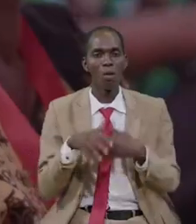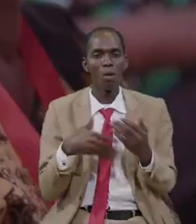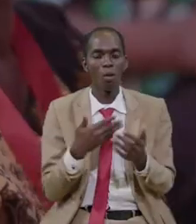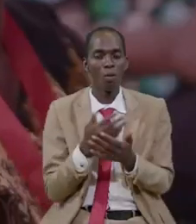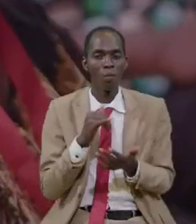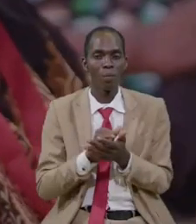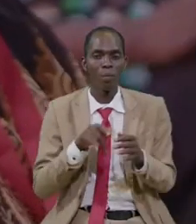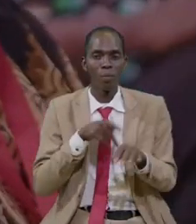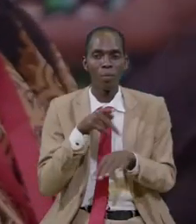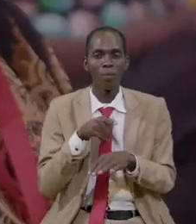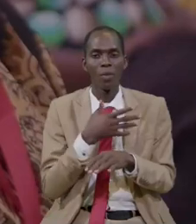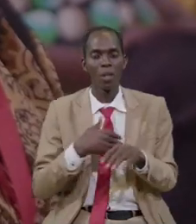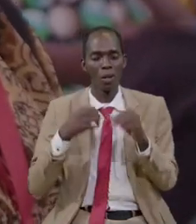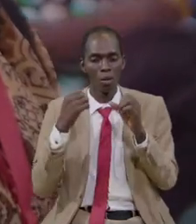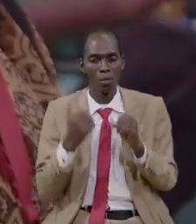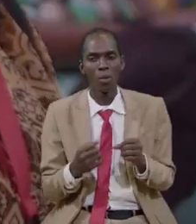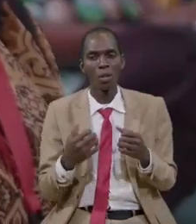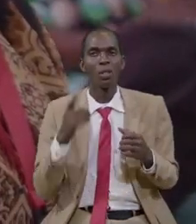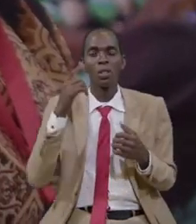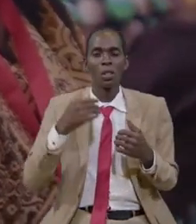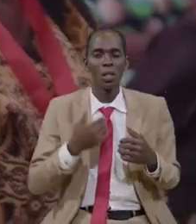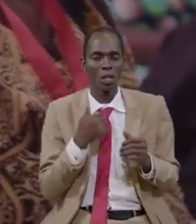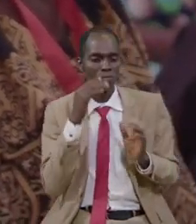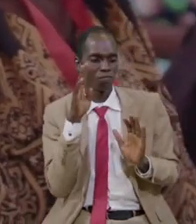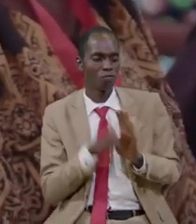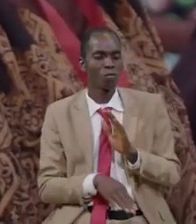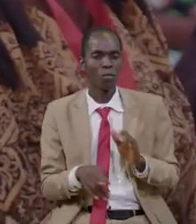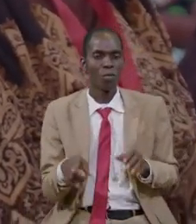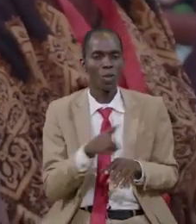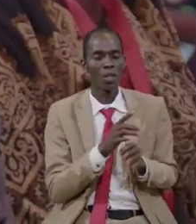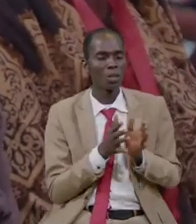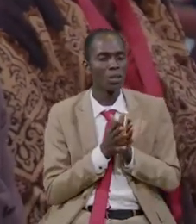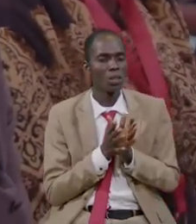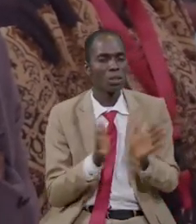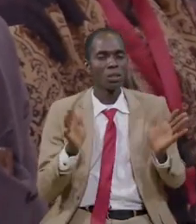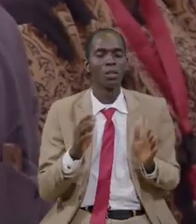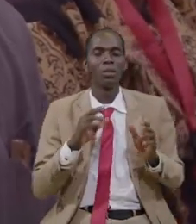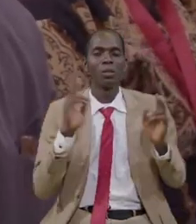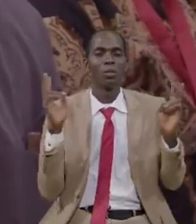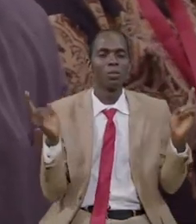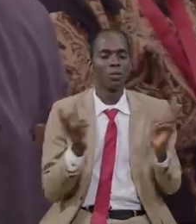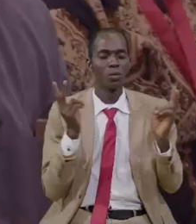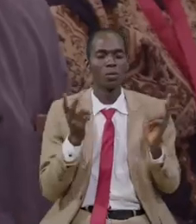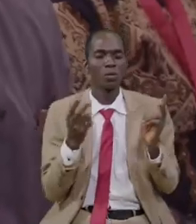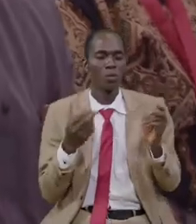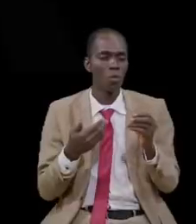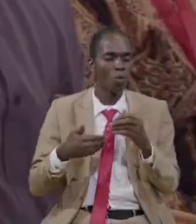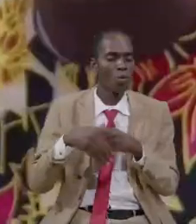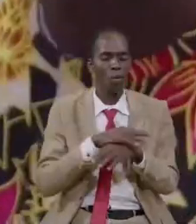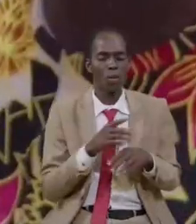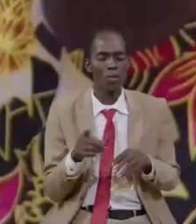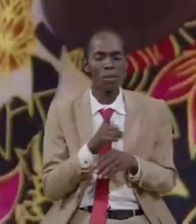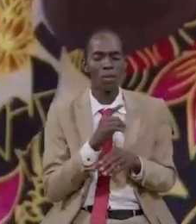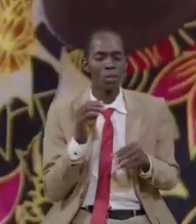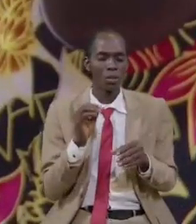autorités et dominations, il les a livrées publiquement en spectacle, en triomphant d'elles par la croix. Au